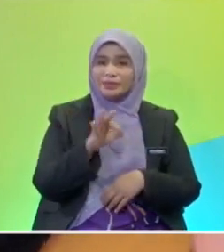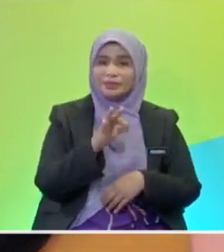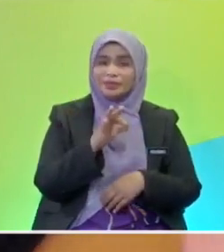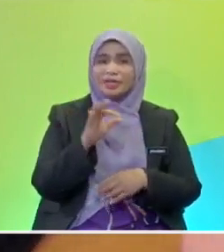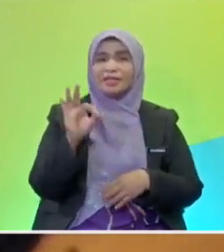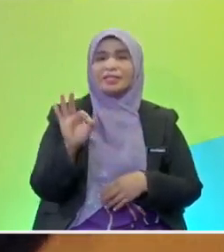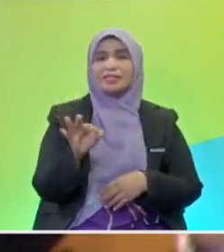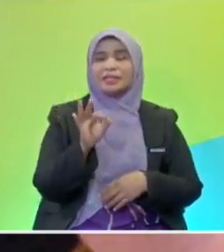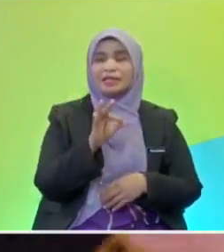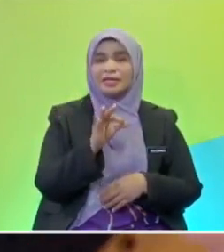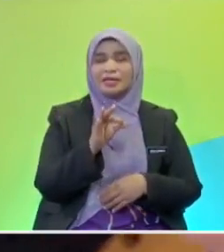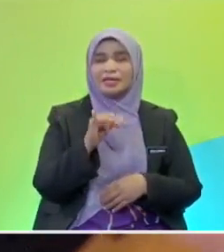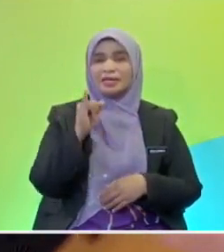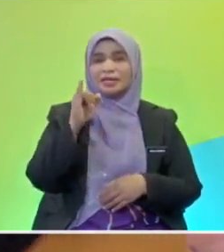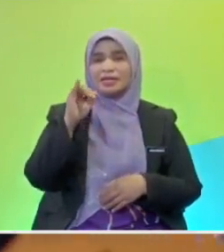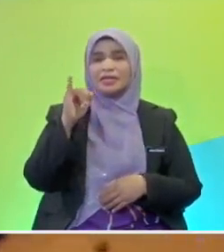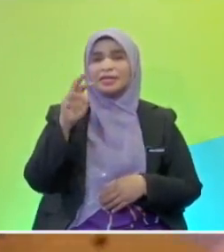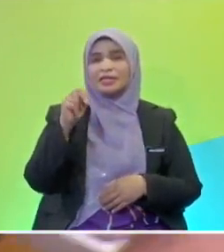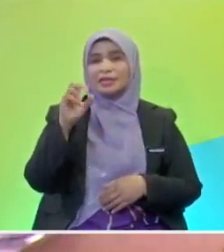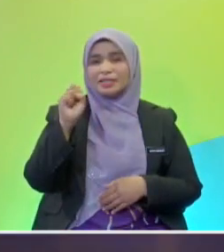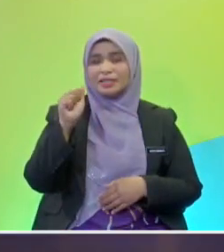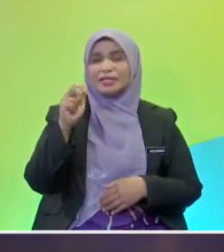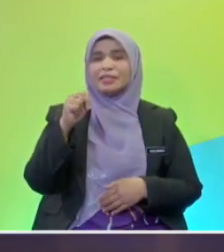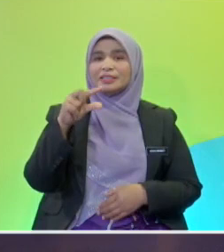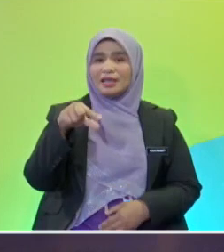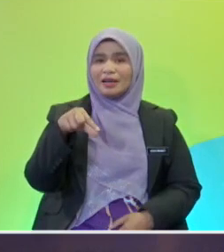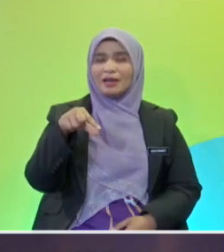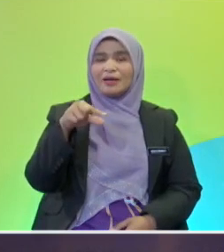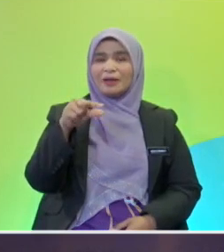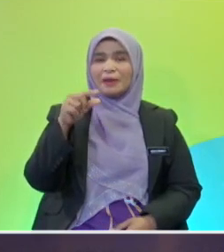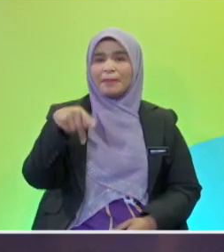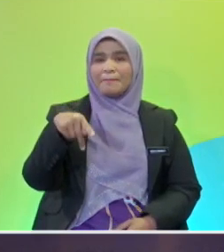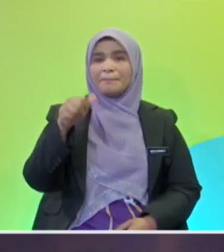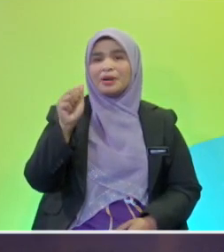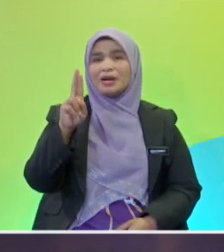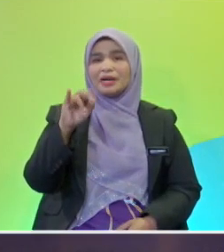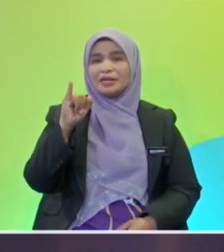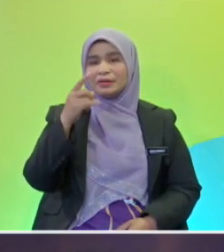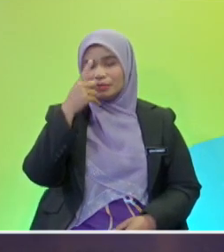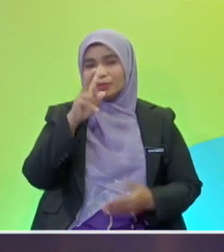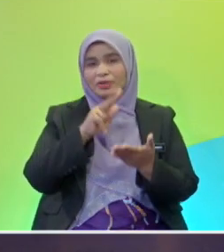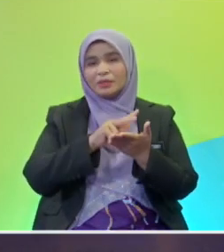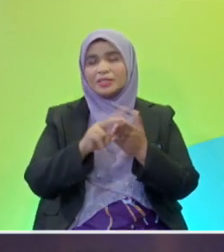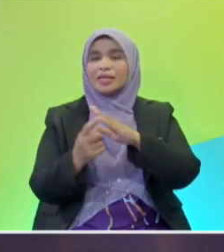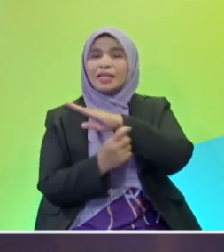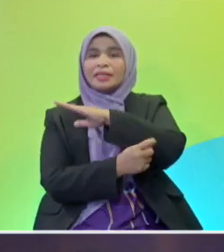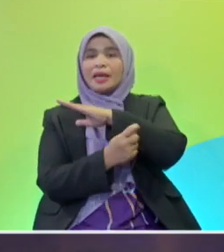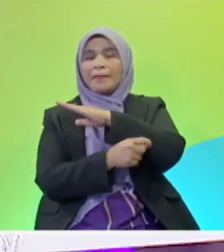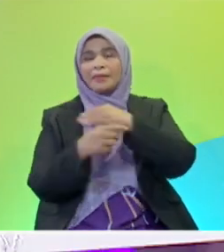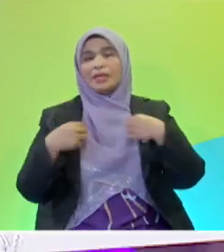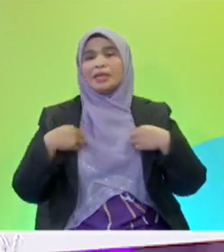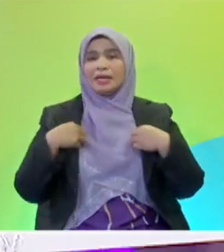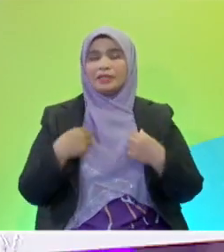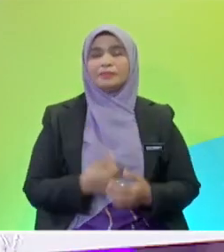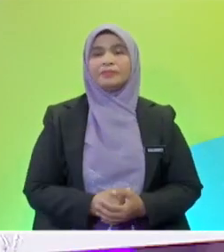jahitan Isang pari ye pandailah Mira okey jahitan Isang pari ni dia untuk kemaskan tepi kain yang ini untuk kelepek okey sebab